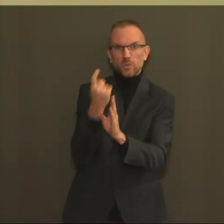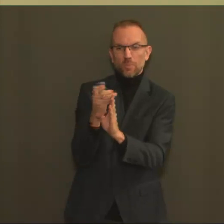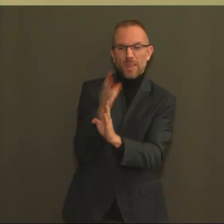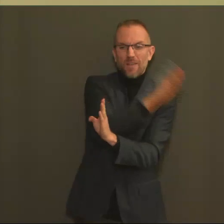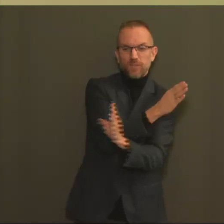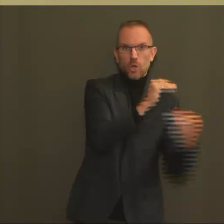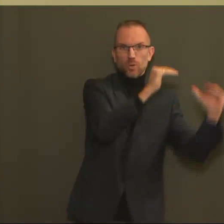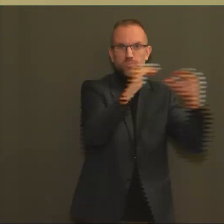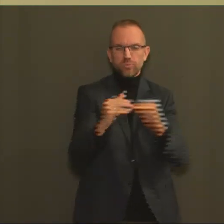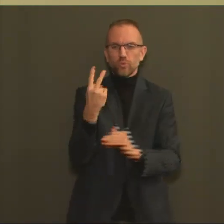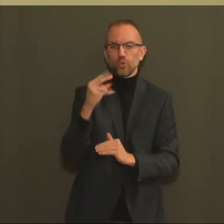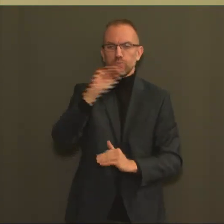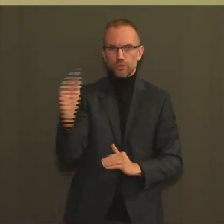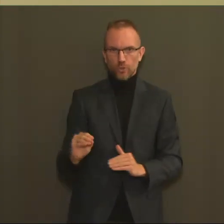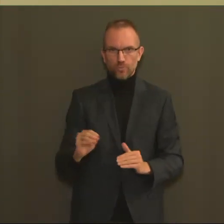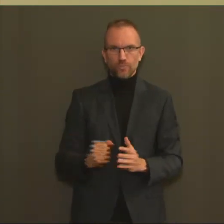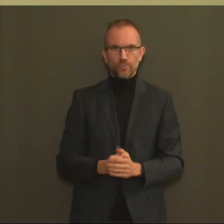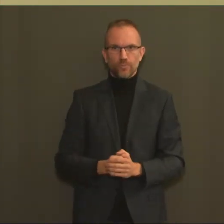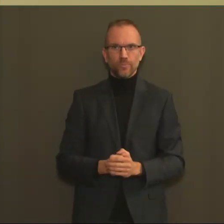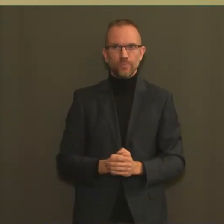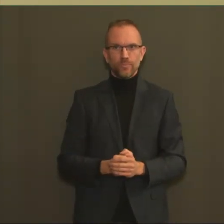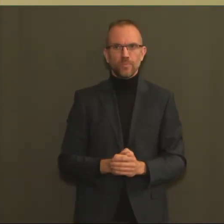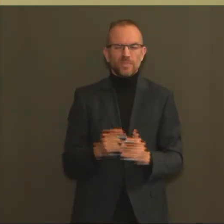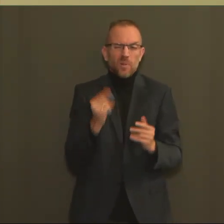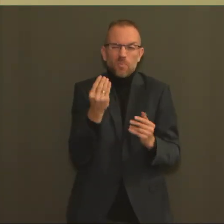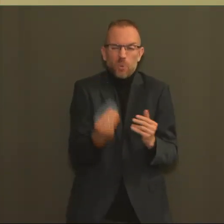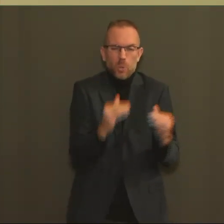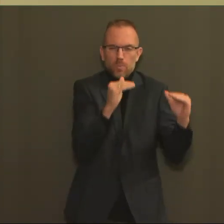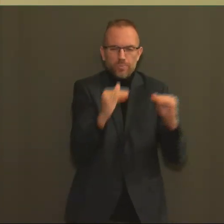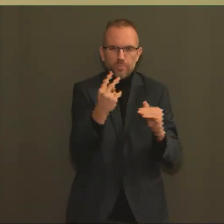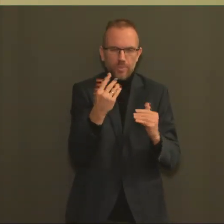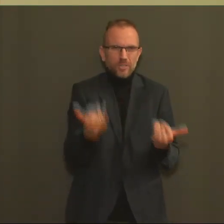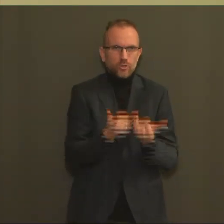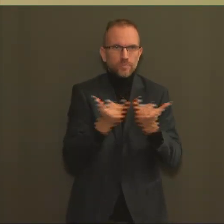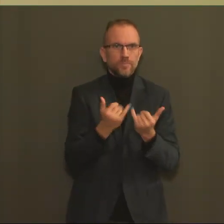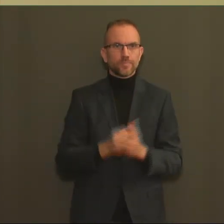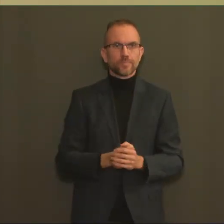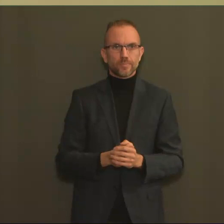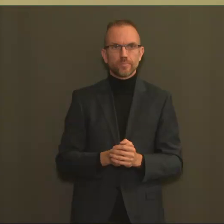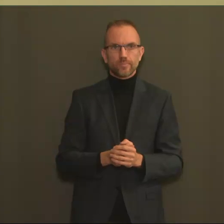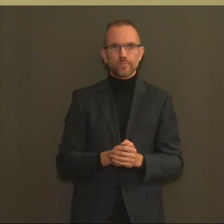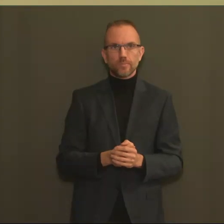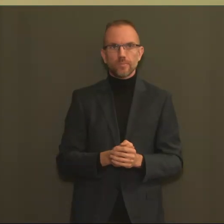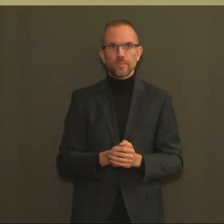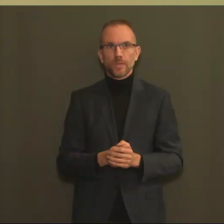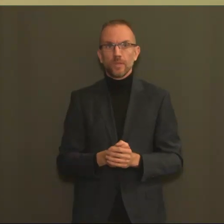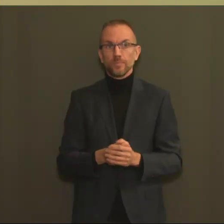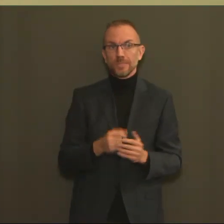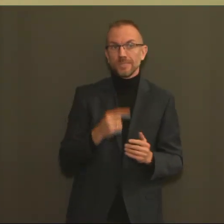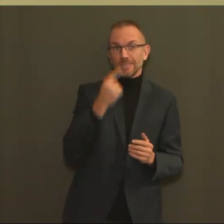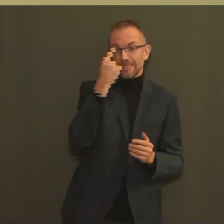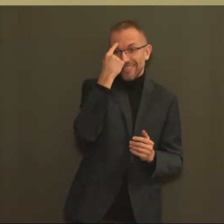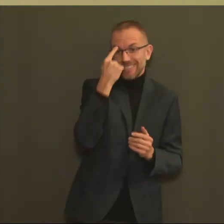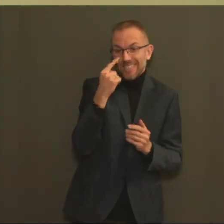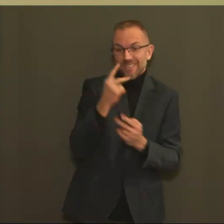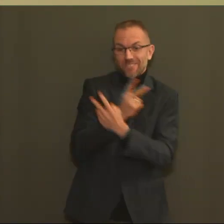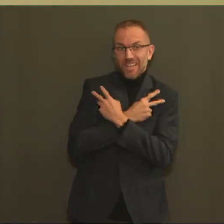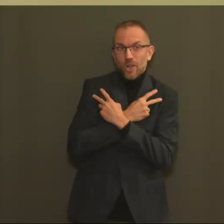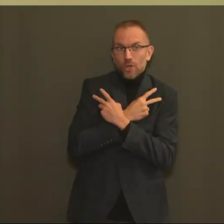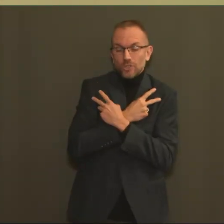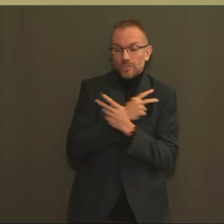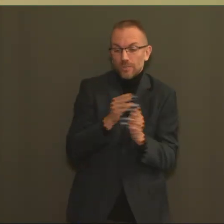heb je nu doet moord en show had geen en agogisch post werk als die op grotere of the peace thuis die zo